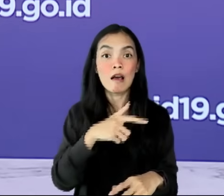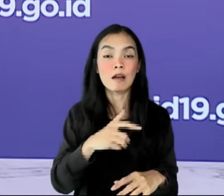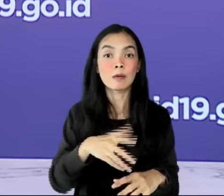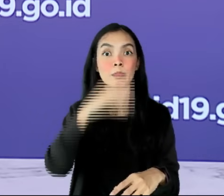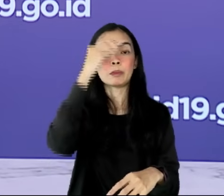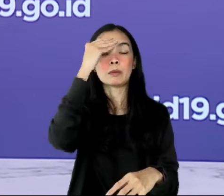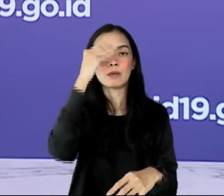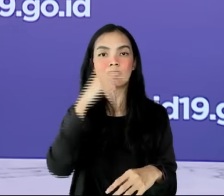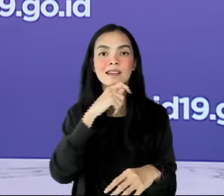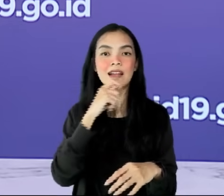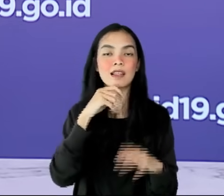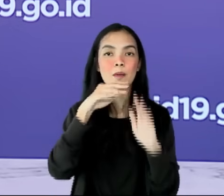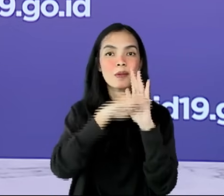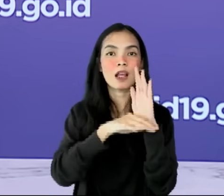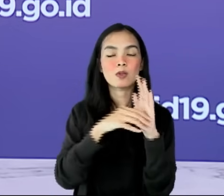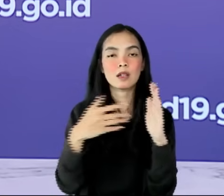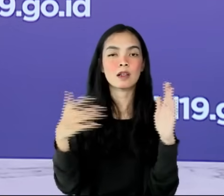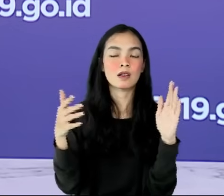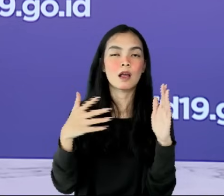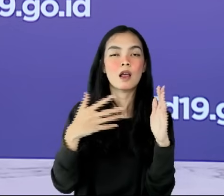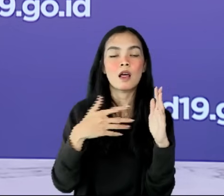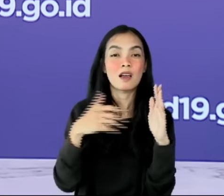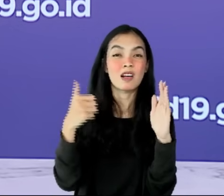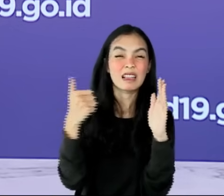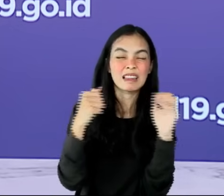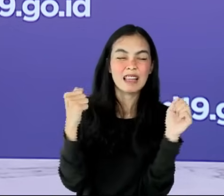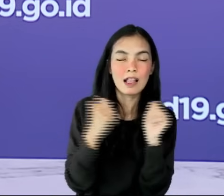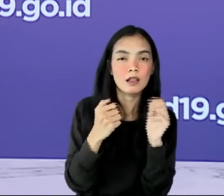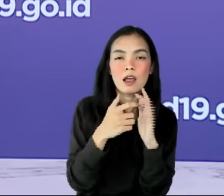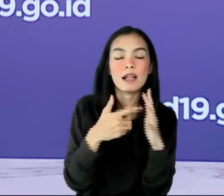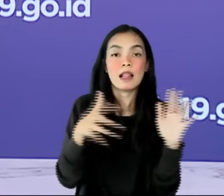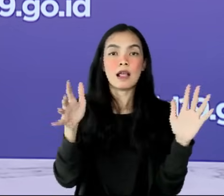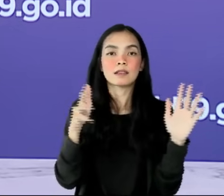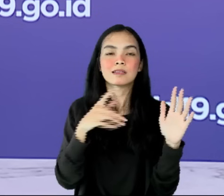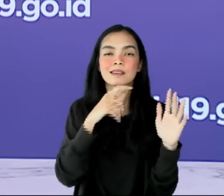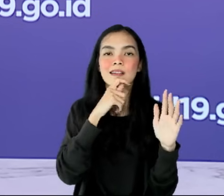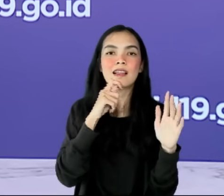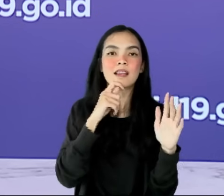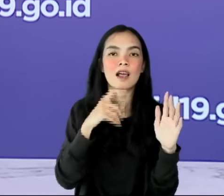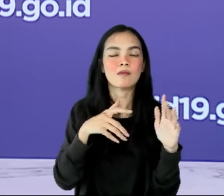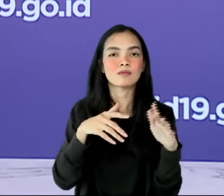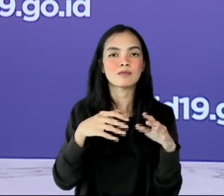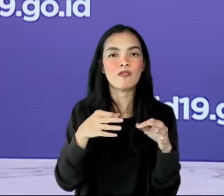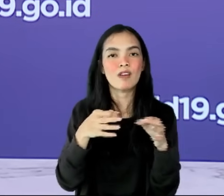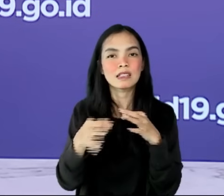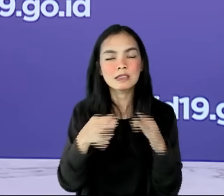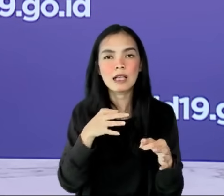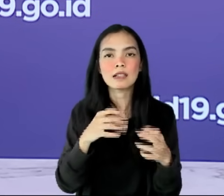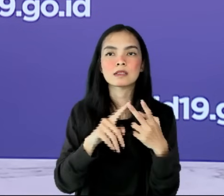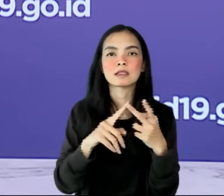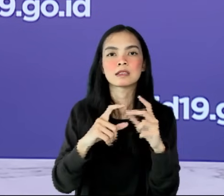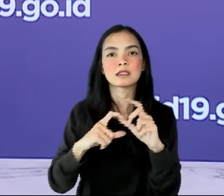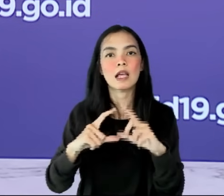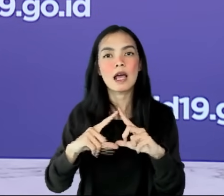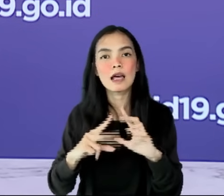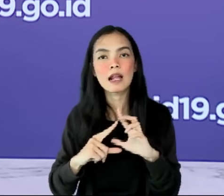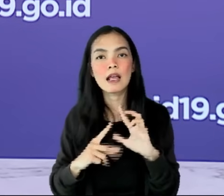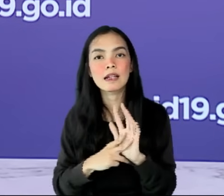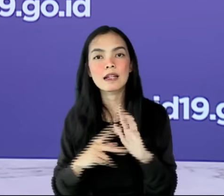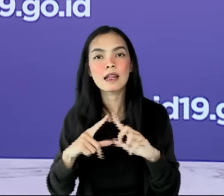diikuti dengan sarana, prasarana, fasilitas pelayanan kesehatan, dan pengawasan protokol kesehatan yang